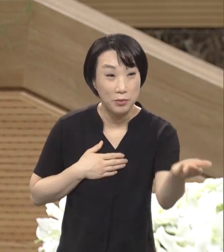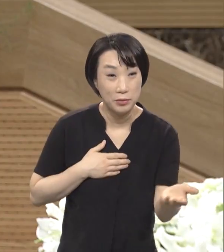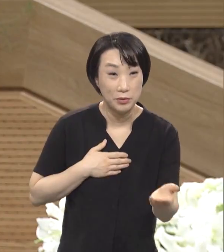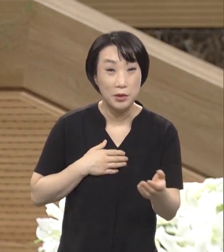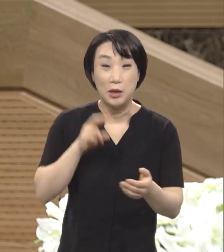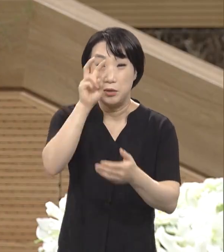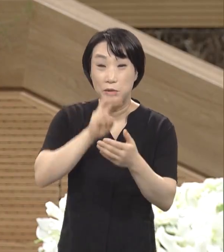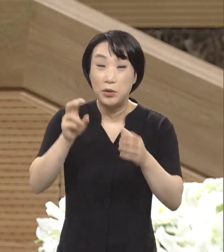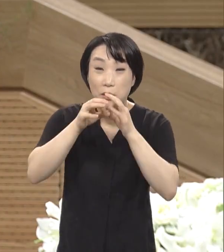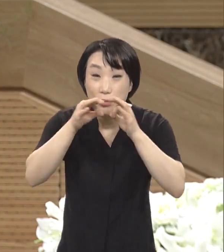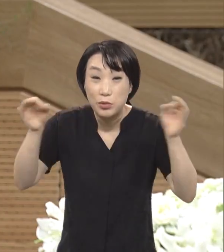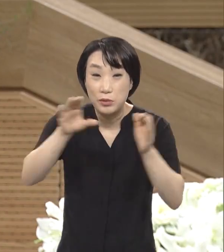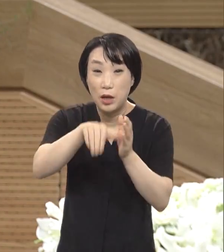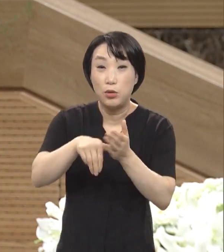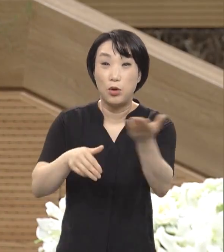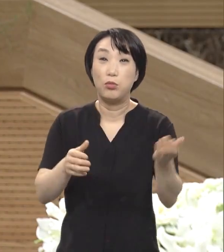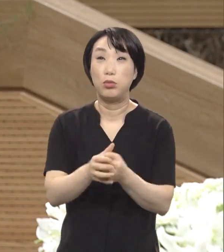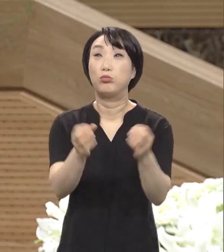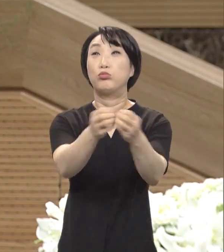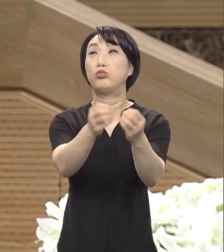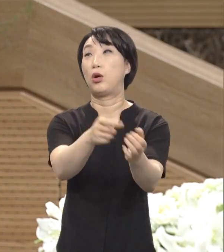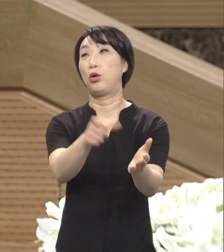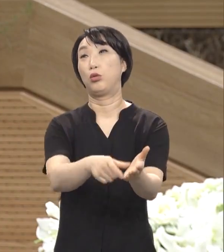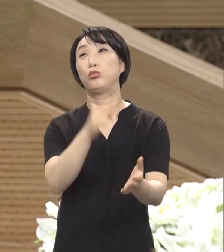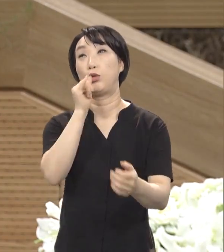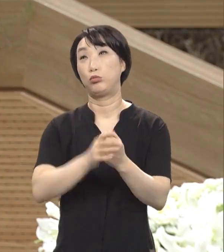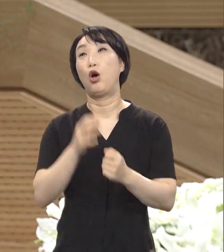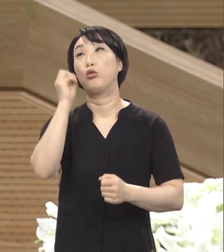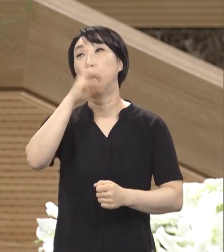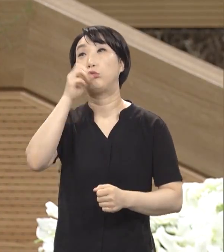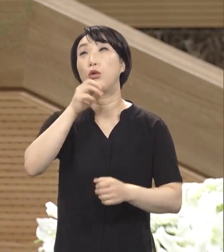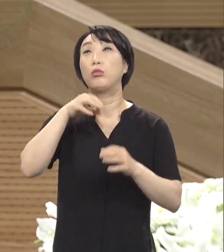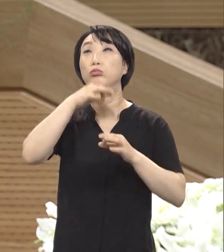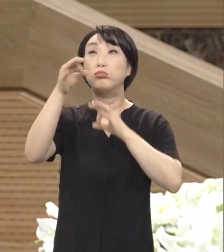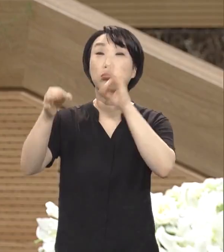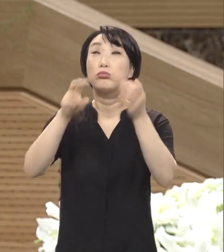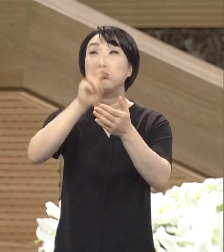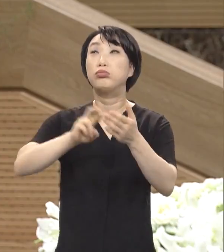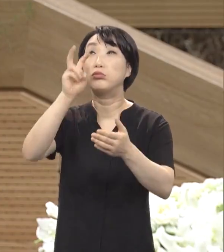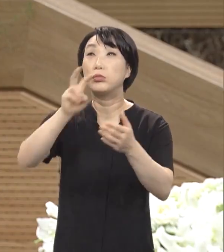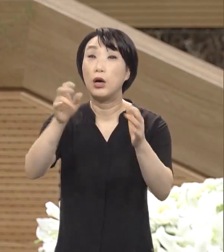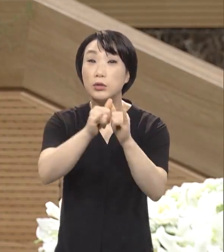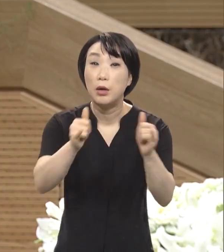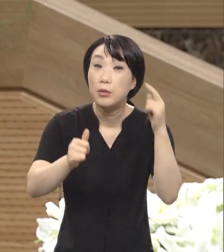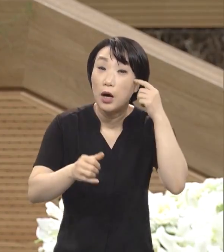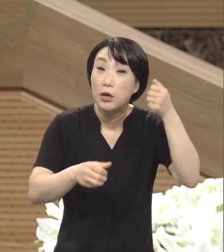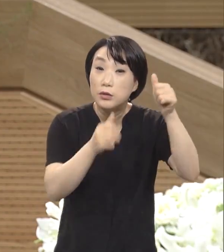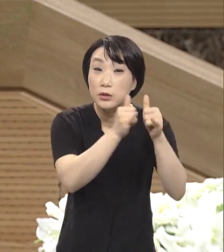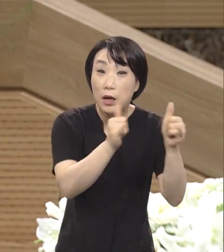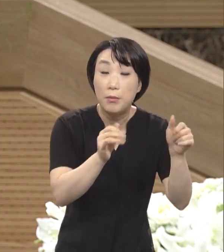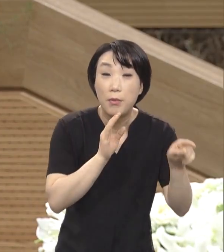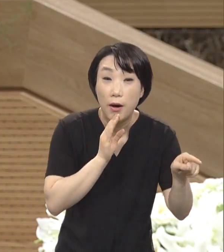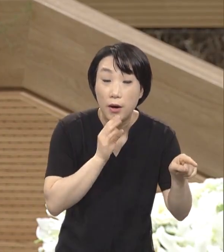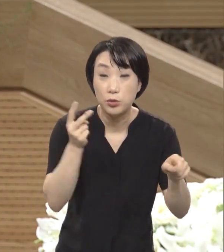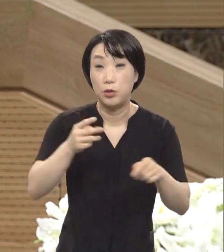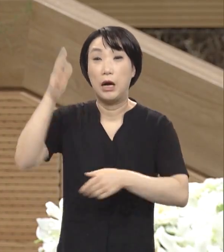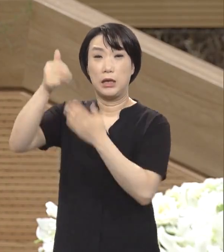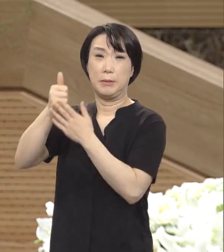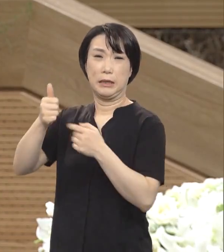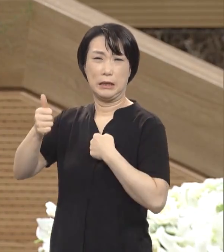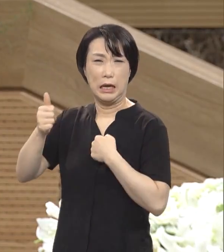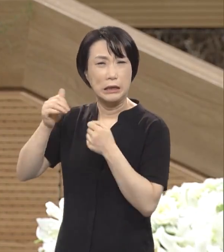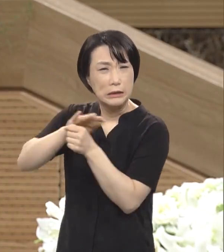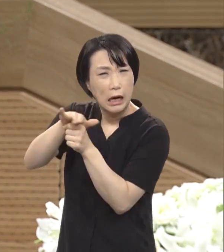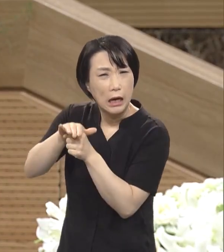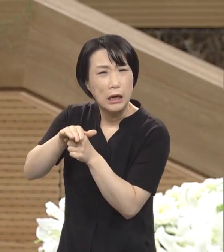가사에 그렇게 돼 있으니까 부른다 하는 사람과 하나님이 날 사랑하신